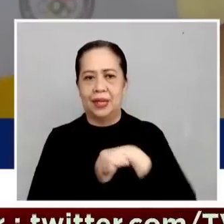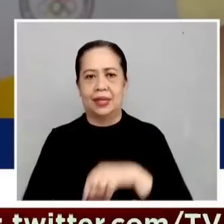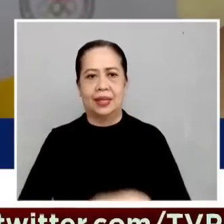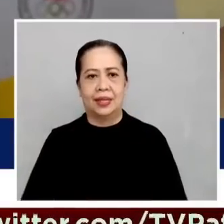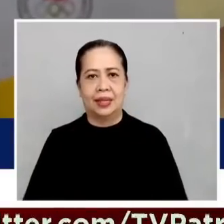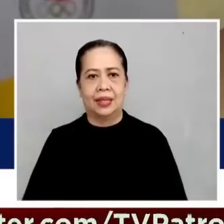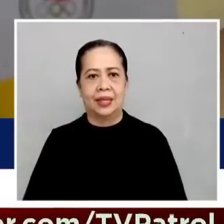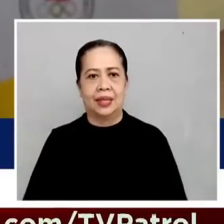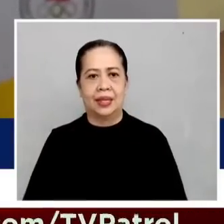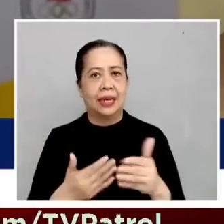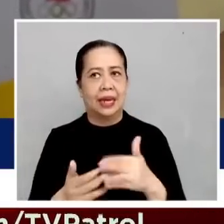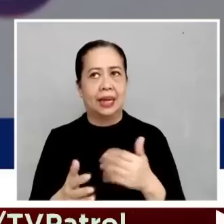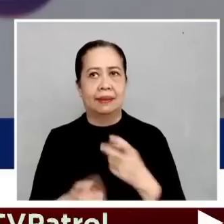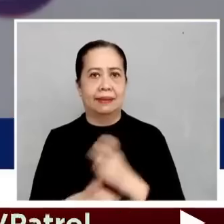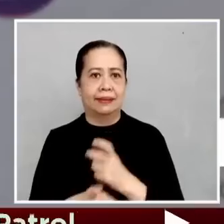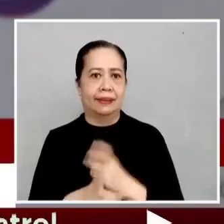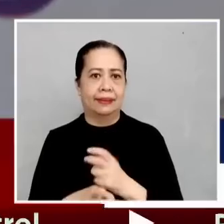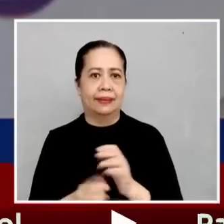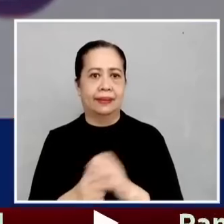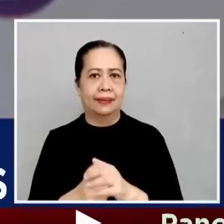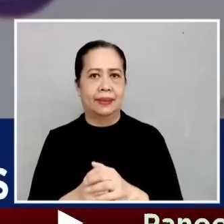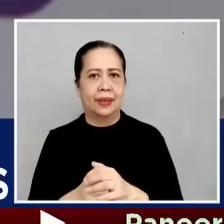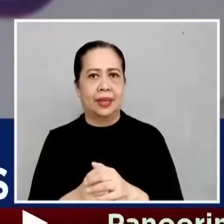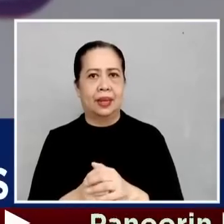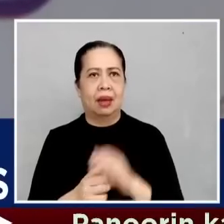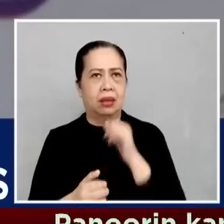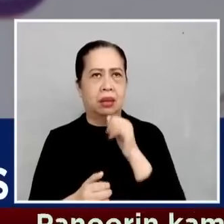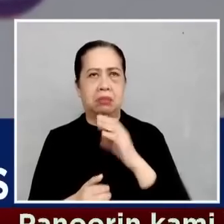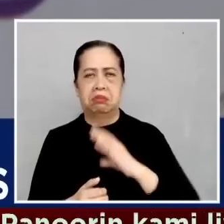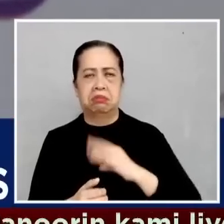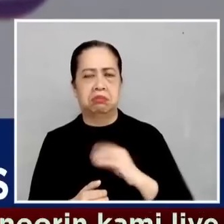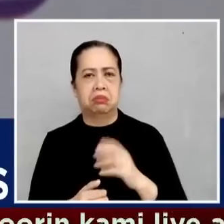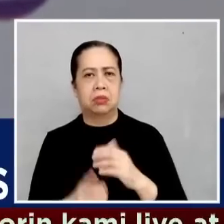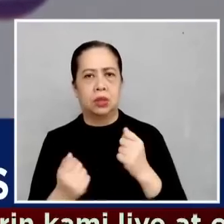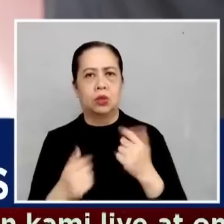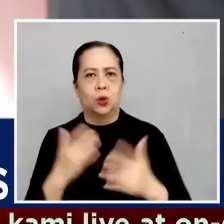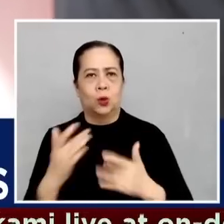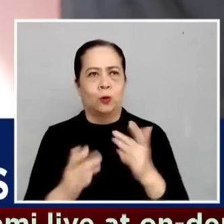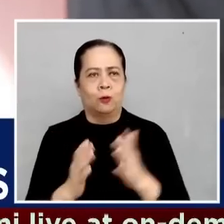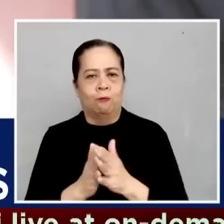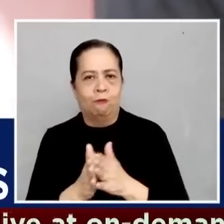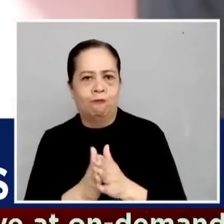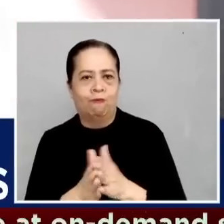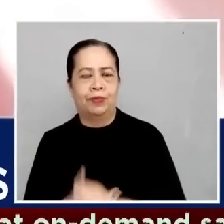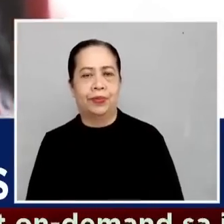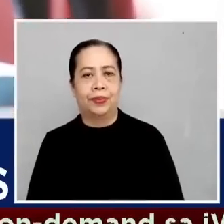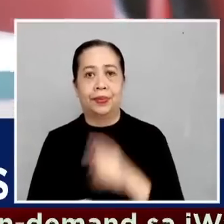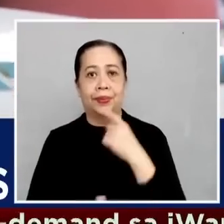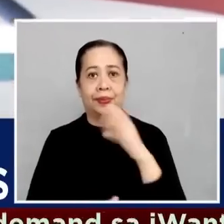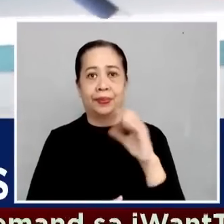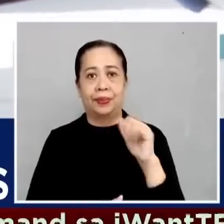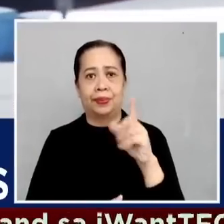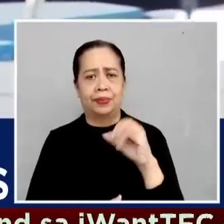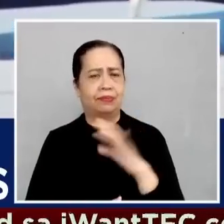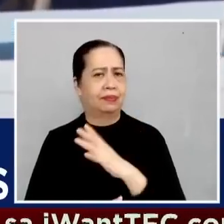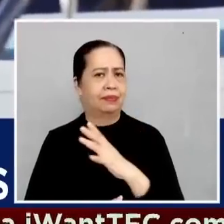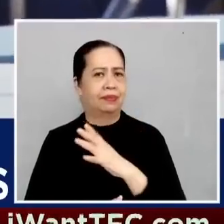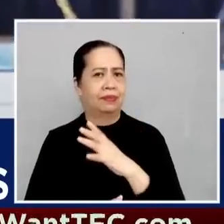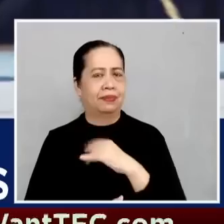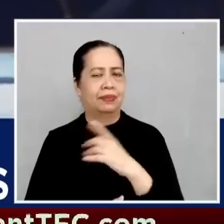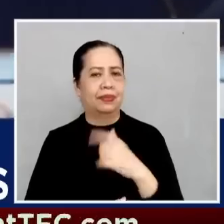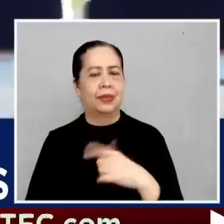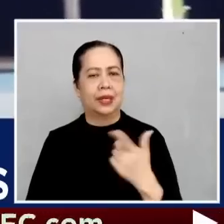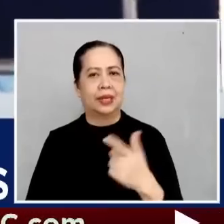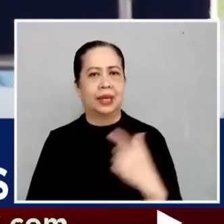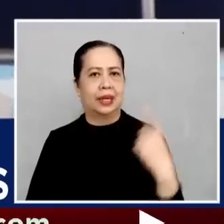medyo mahirapan po kami, pero hindi naman po ako nadadown doon, mas thrilling po siya. Ayon kay Caloy, okay na ang kanyang kaliwang ankle